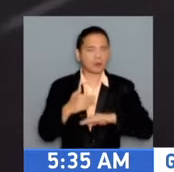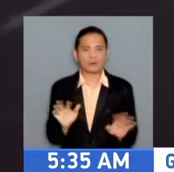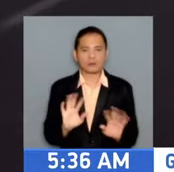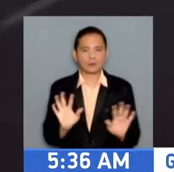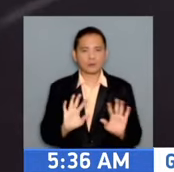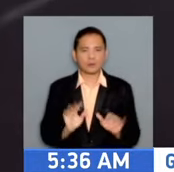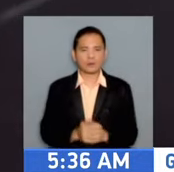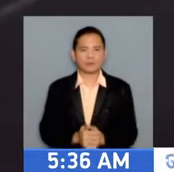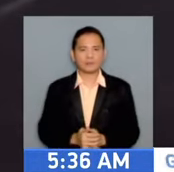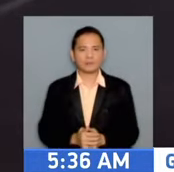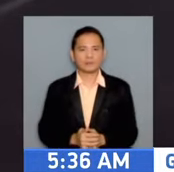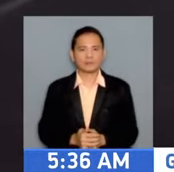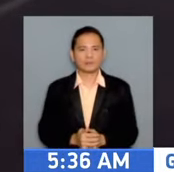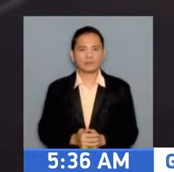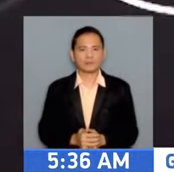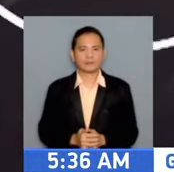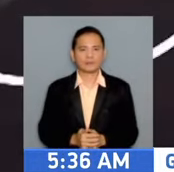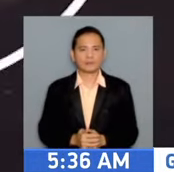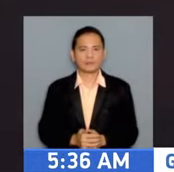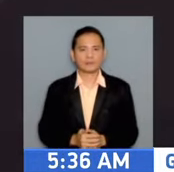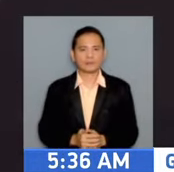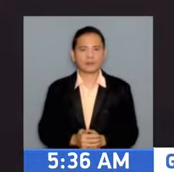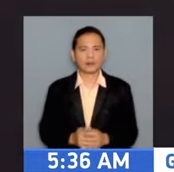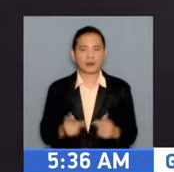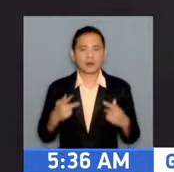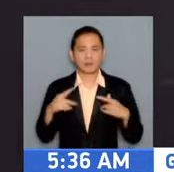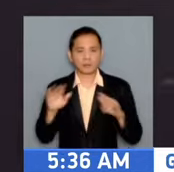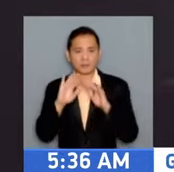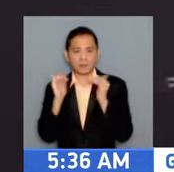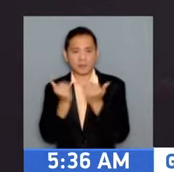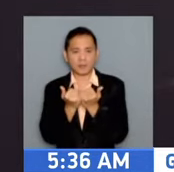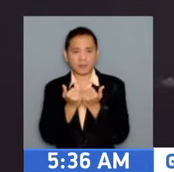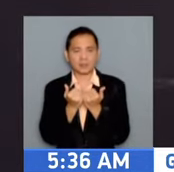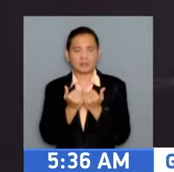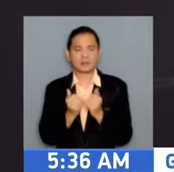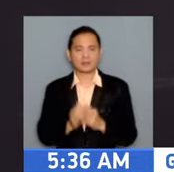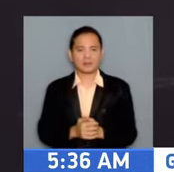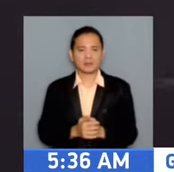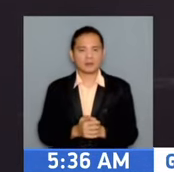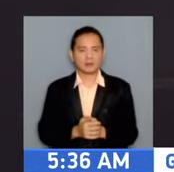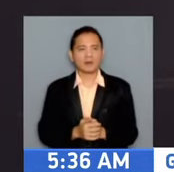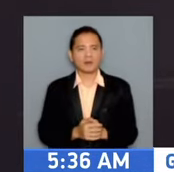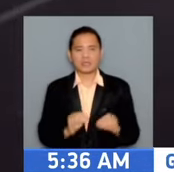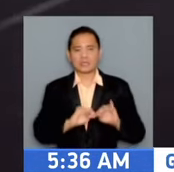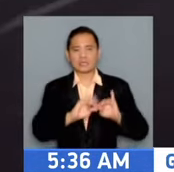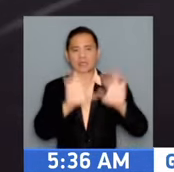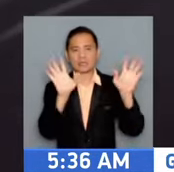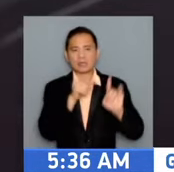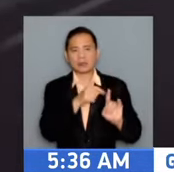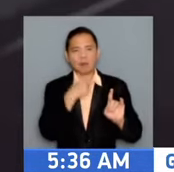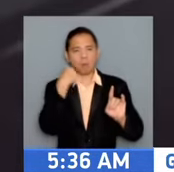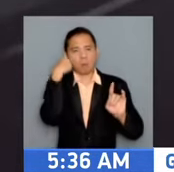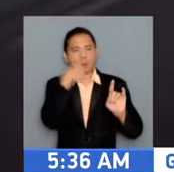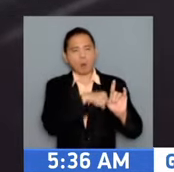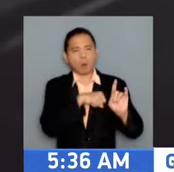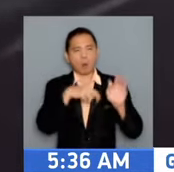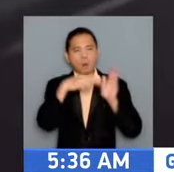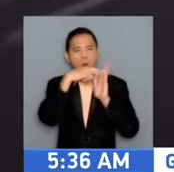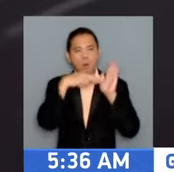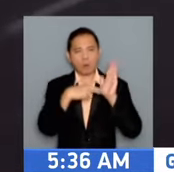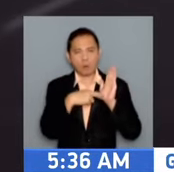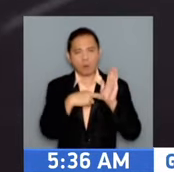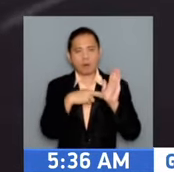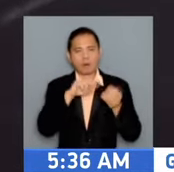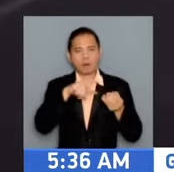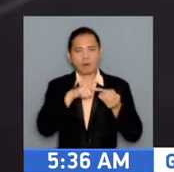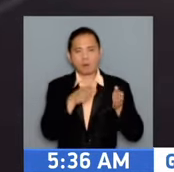and Maintenance Corporation, malinaw na binaliwala ng rider ang protocol sa traffic regulations sa naturang kalsada.